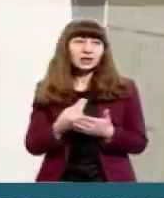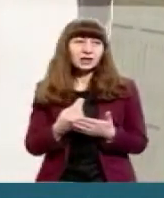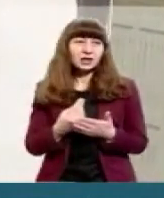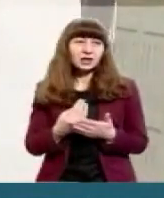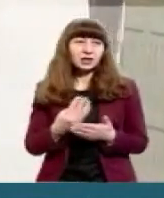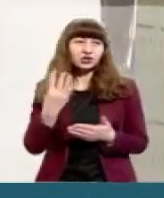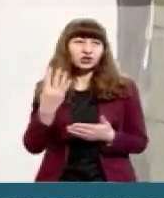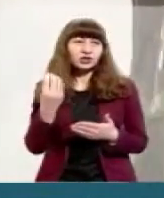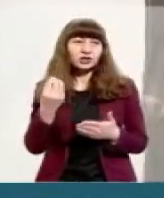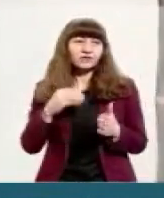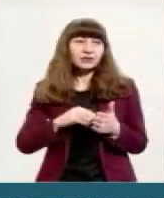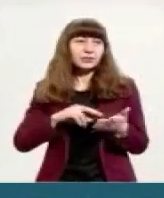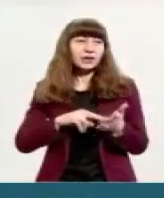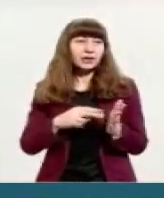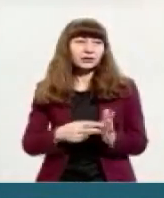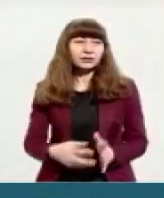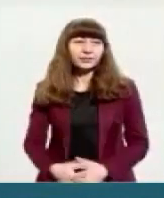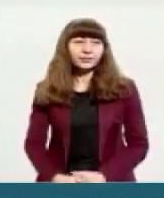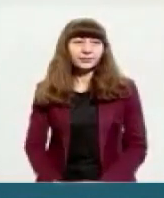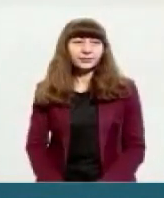4 инвестпроекта.